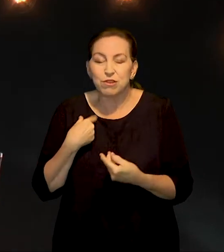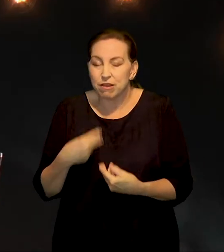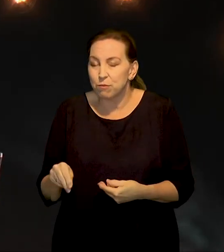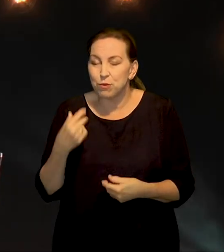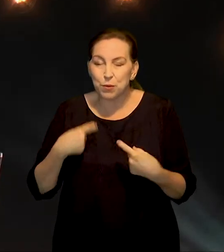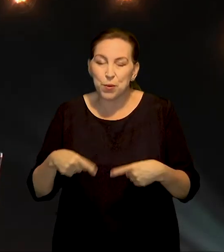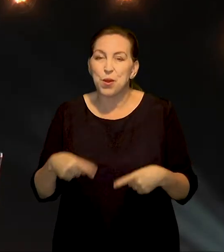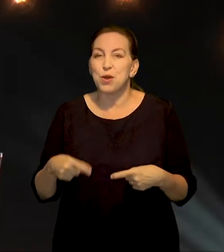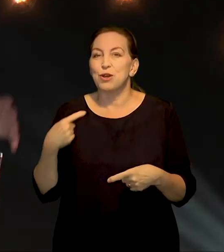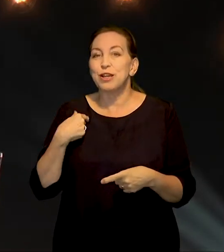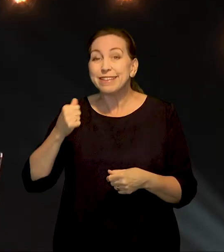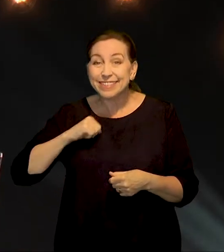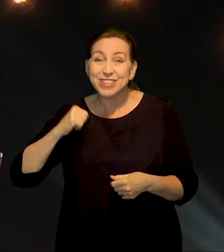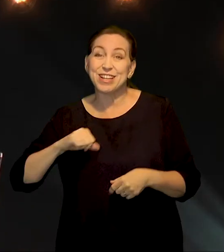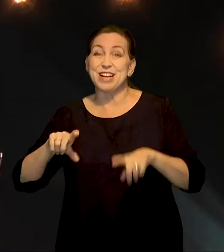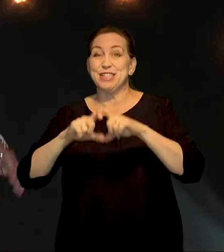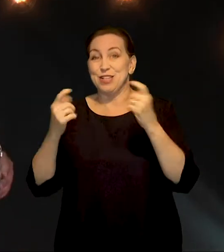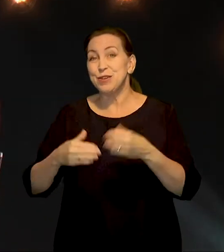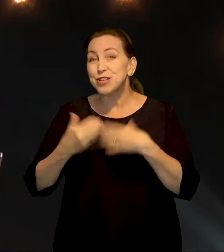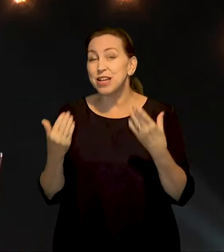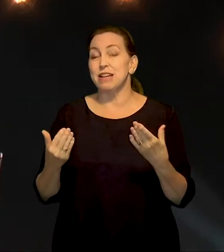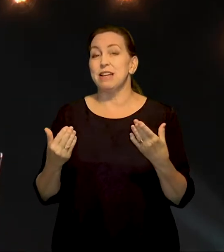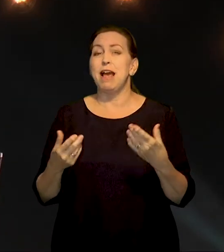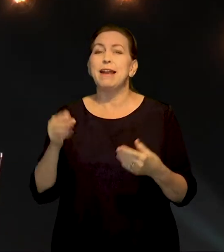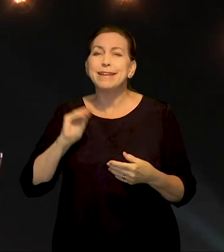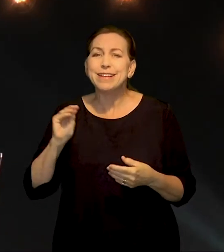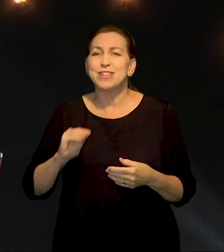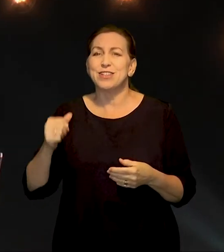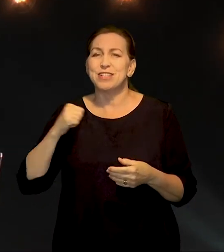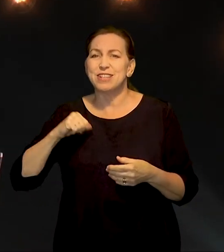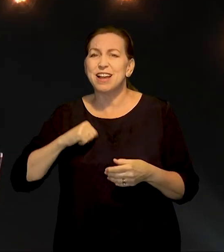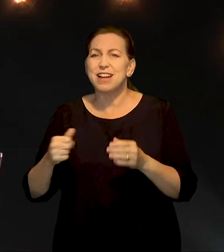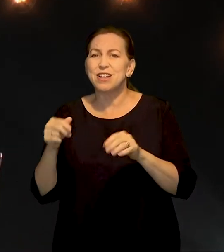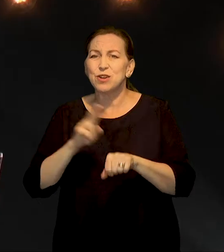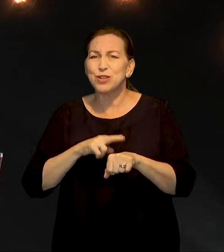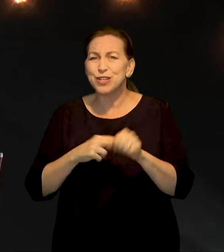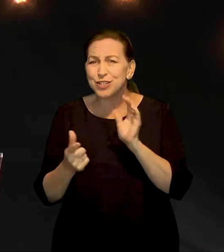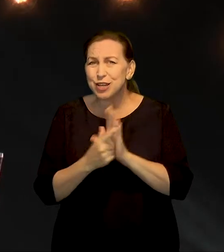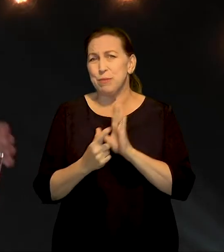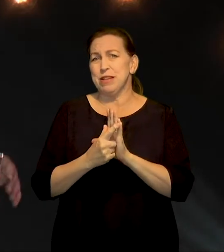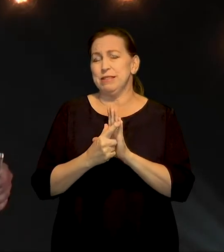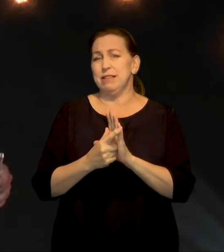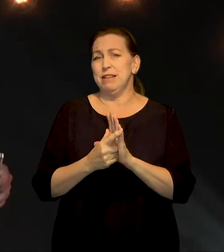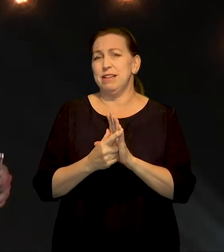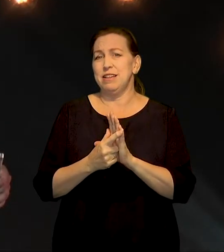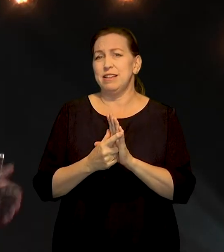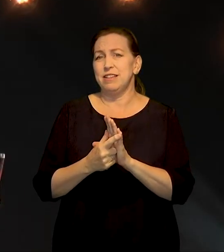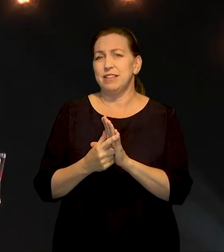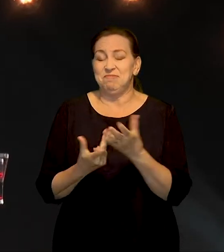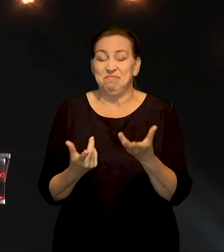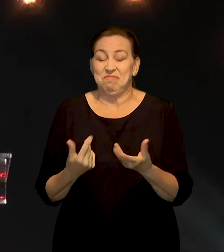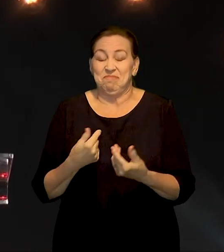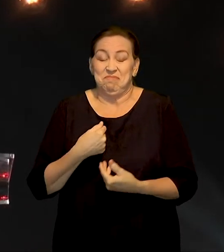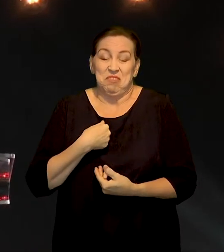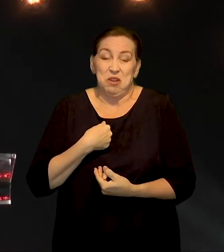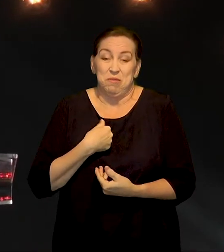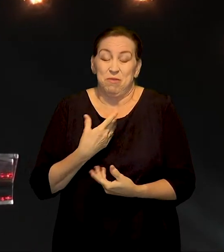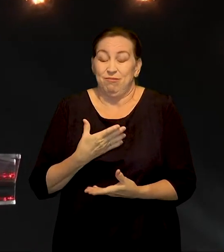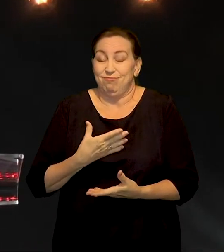odpowiedź do gospodarza, gospodarz wychodzi o tej 17, patrzy, są jeszcze robotnicy, ich odpowiedź w stosunku do niego jest taka, nikt nas